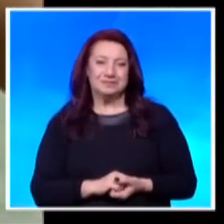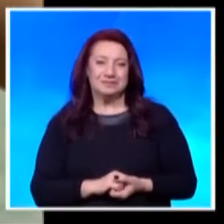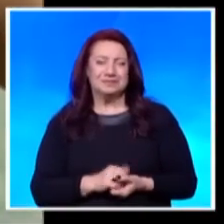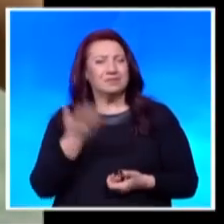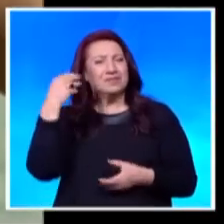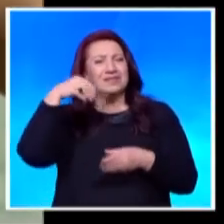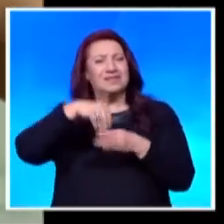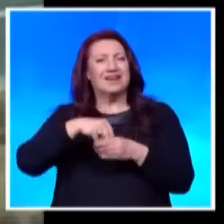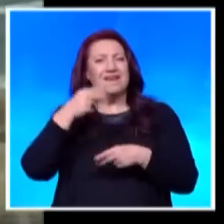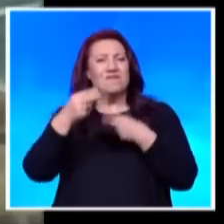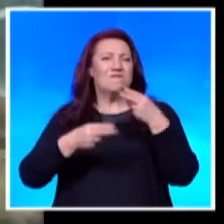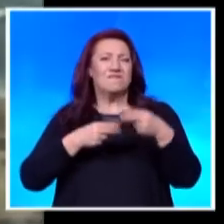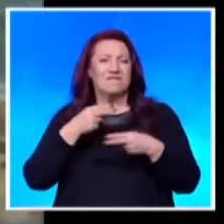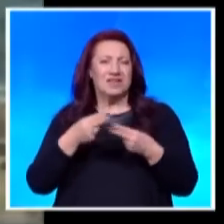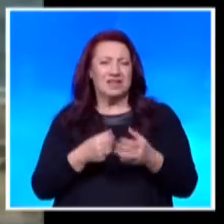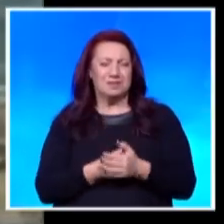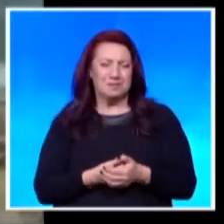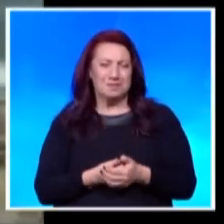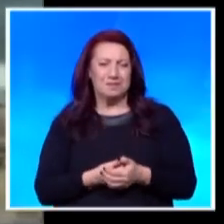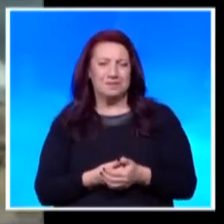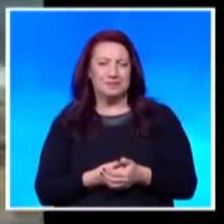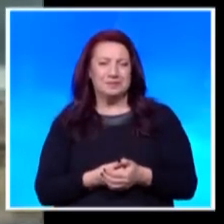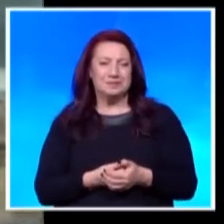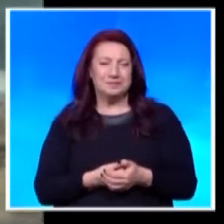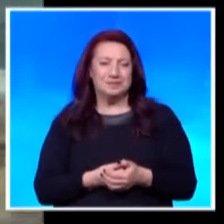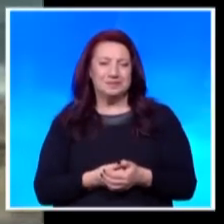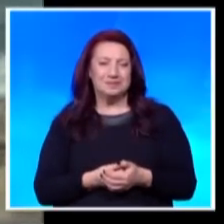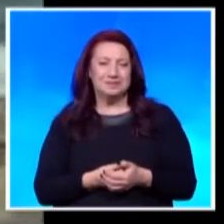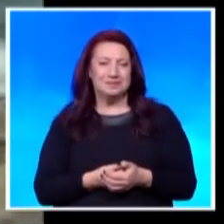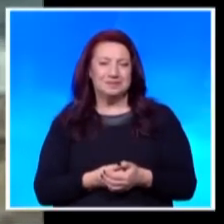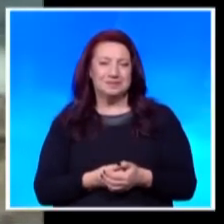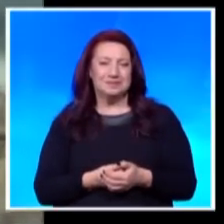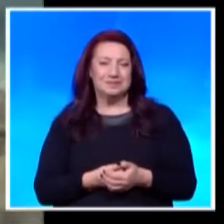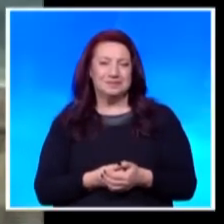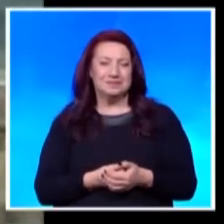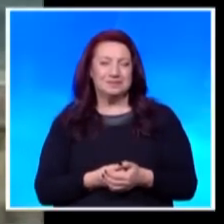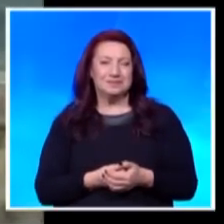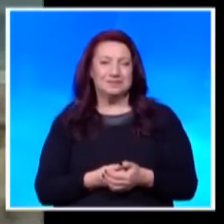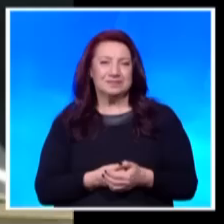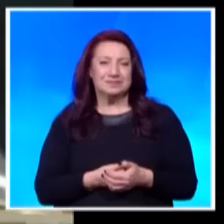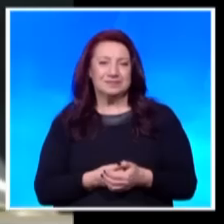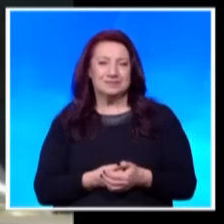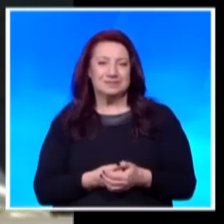правили идиот той мене? Абе, мене никой не ме е прецакал до сега. Той ще ме цака с топла бира.